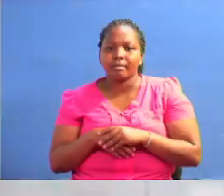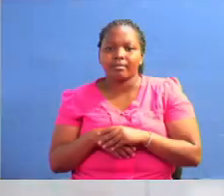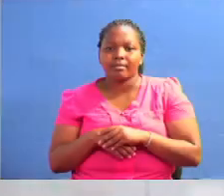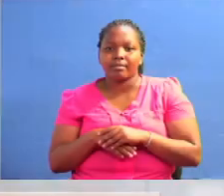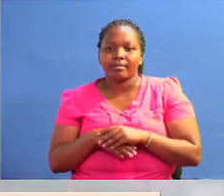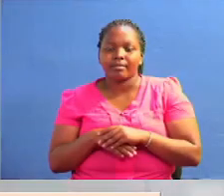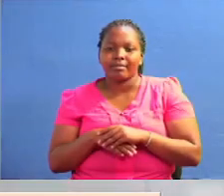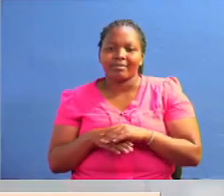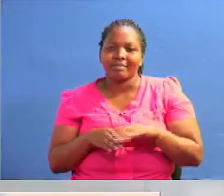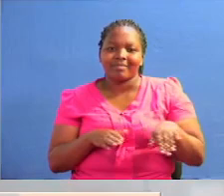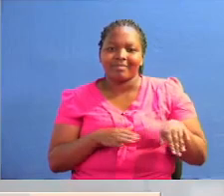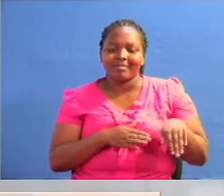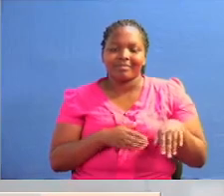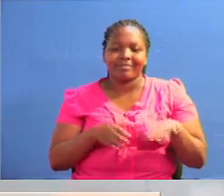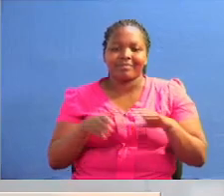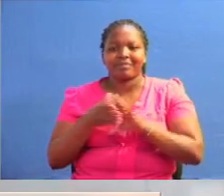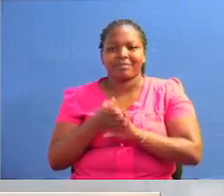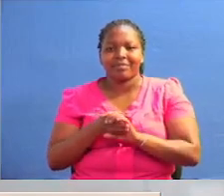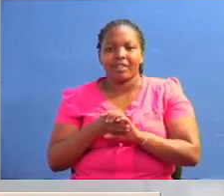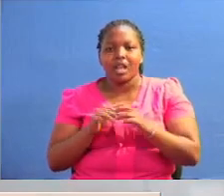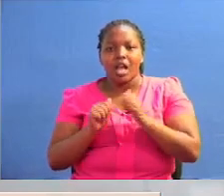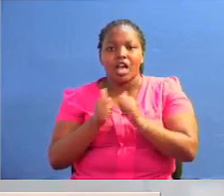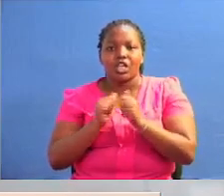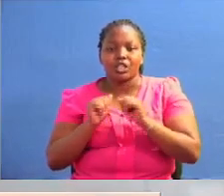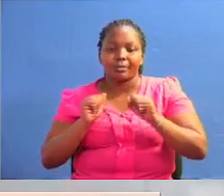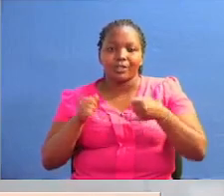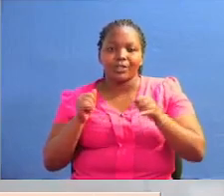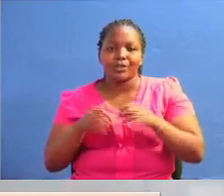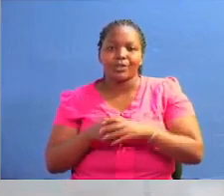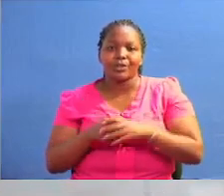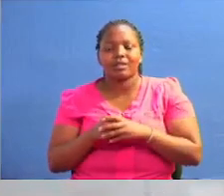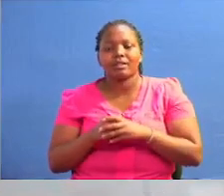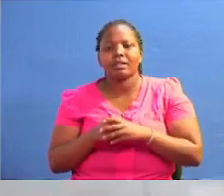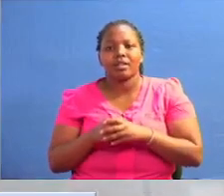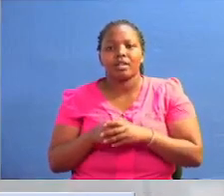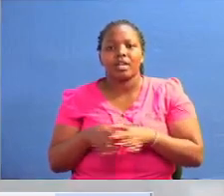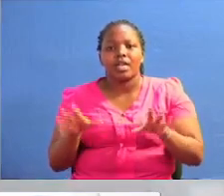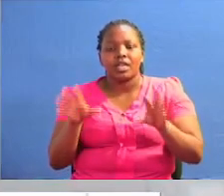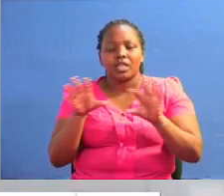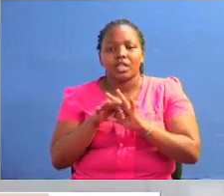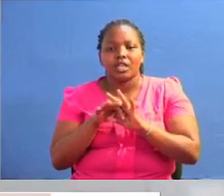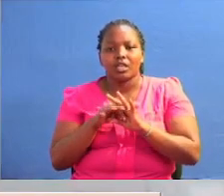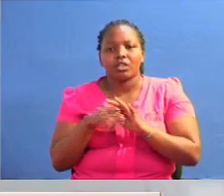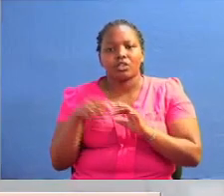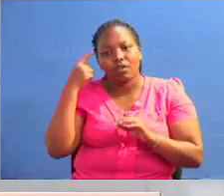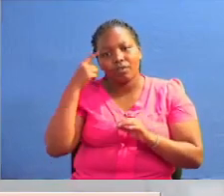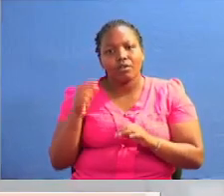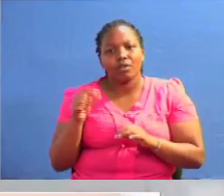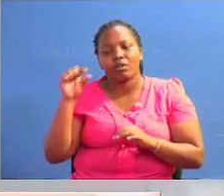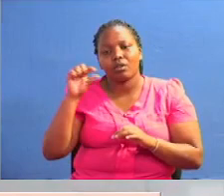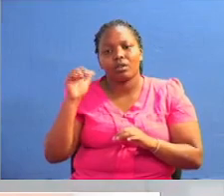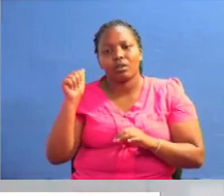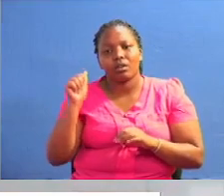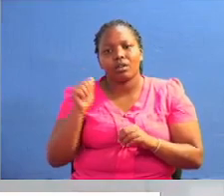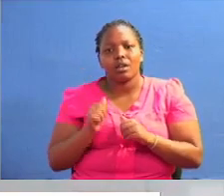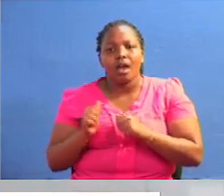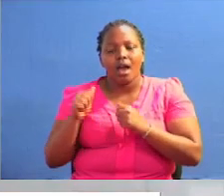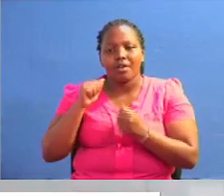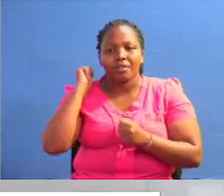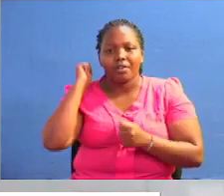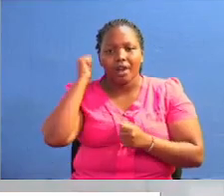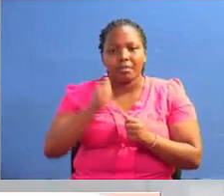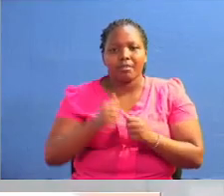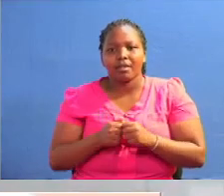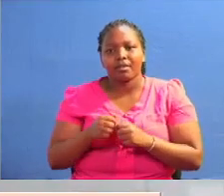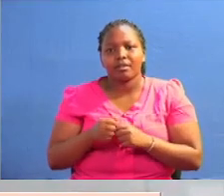Wacha tuone kama tutacheza. Katika taarifa za michezo ni kwamba shirikisho la raga nchini na kampuni ya Kamari